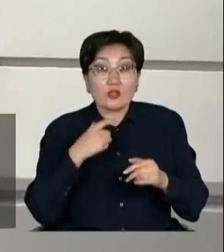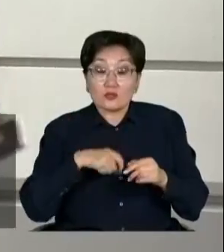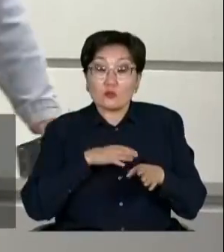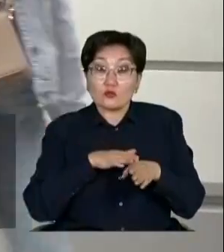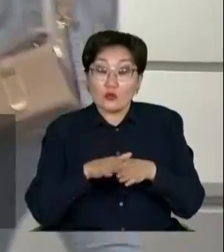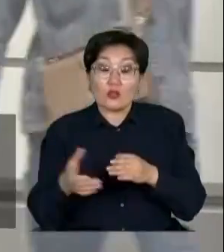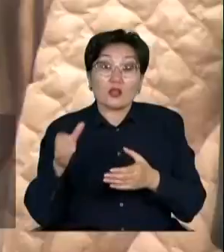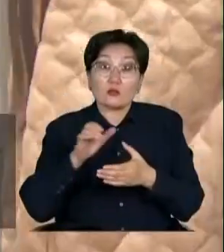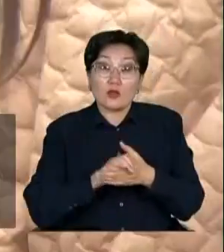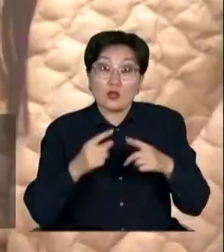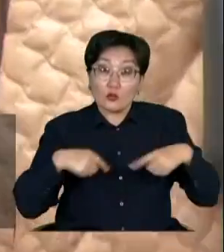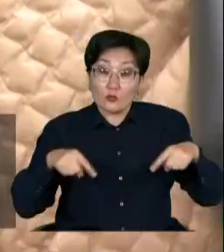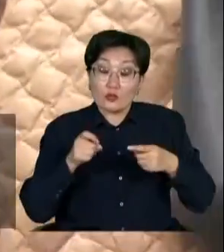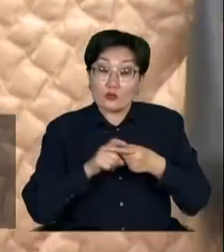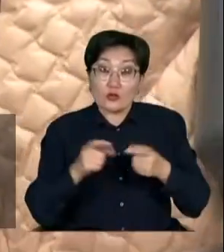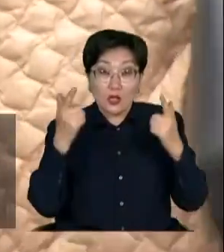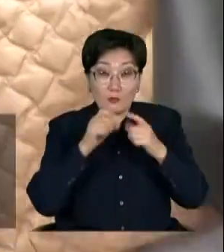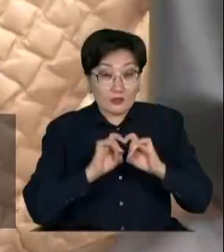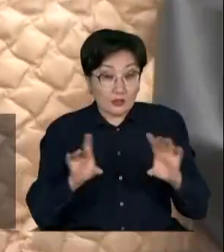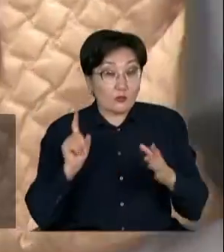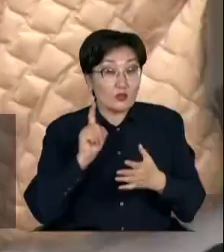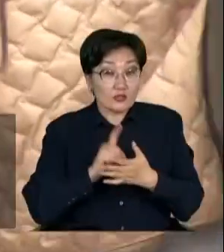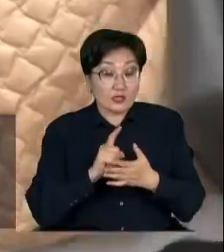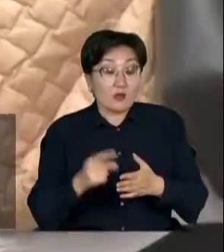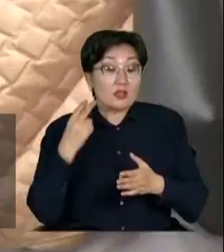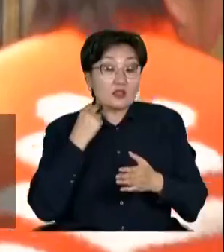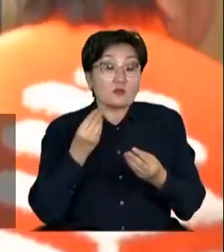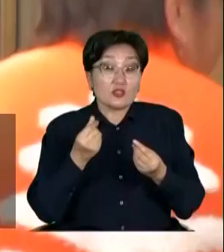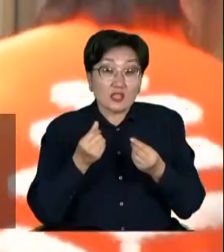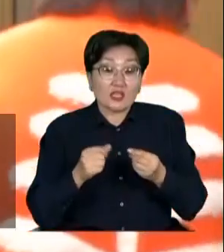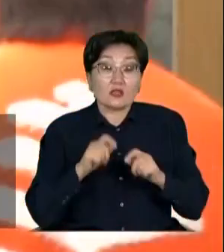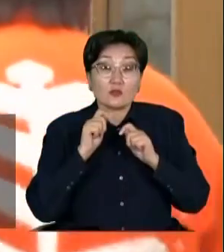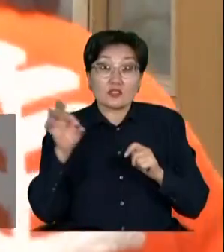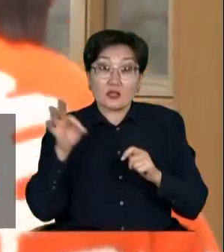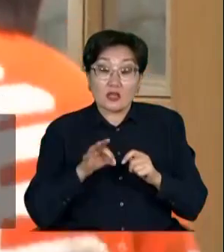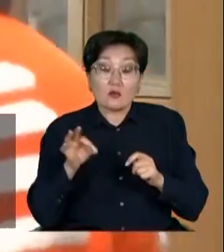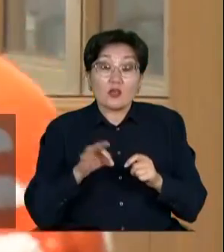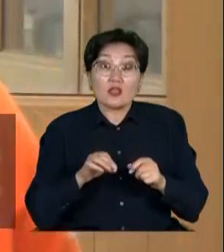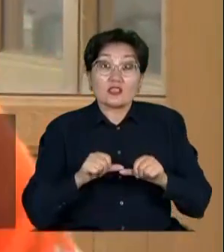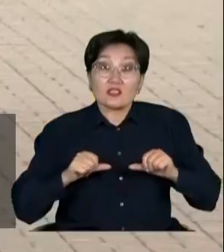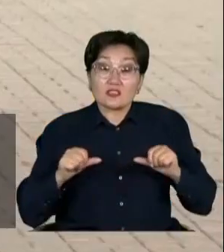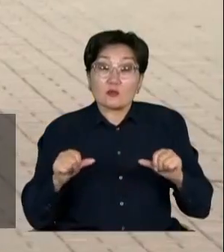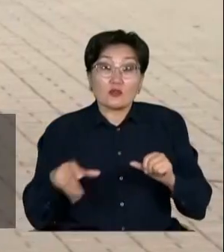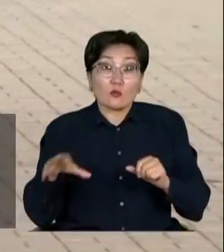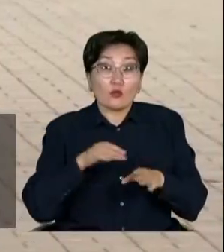таныстырып, ұйым туралы ақпар беруге міндетті. Сондай-ақ, берешек сомасы, сыйақы мен комиссия және өсімпұл